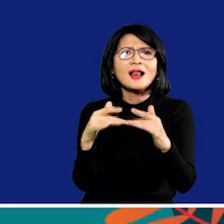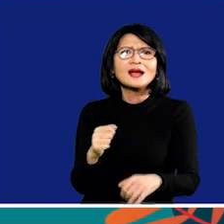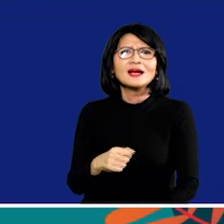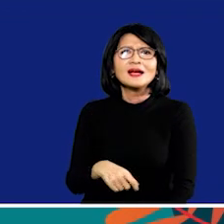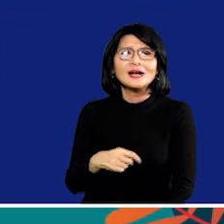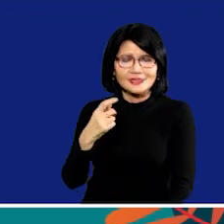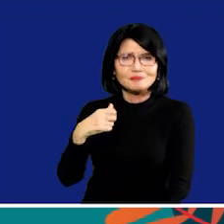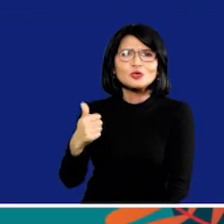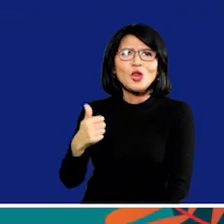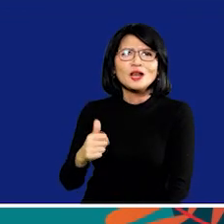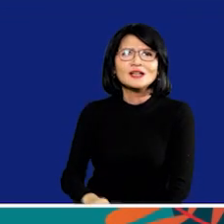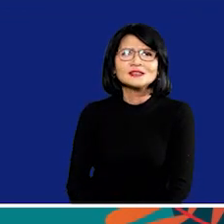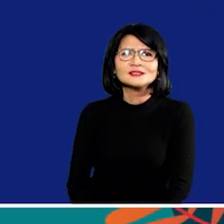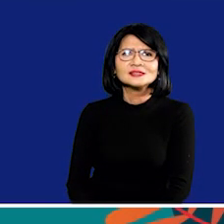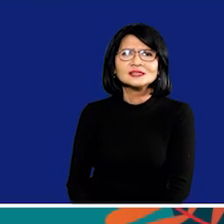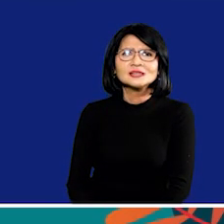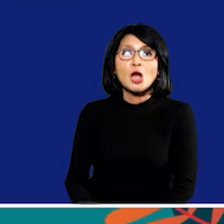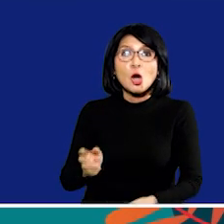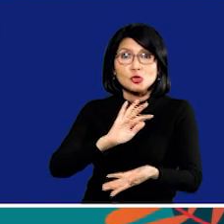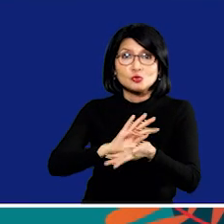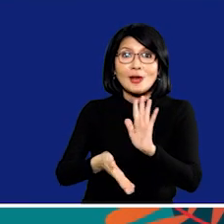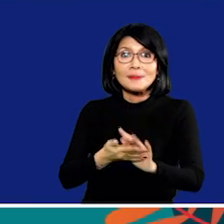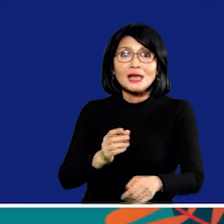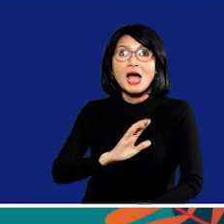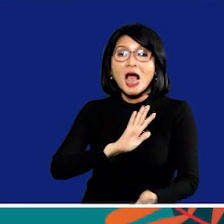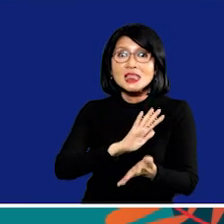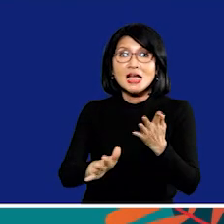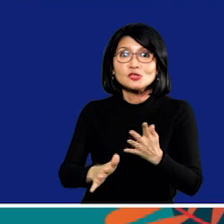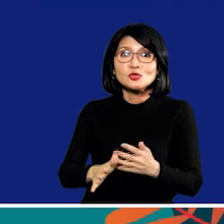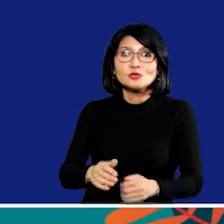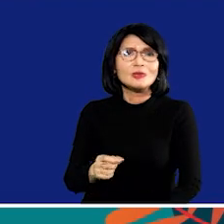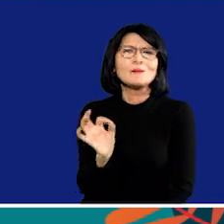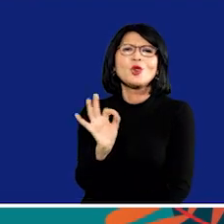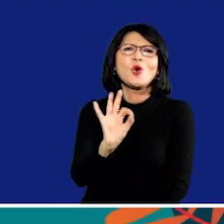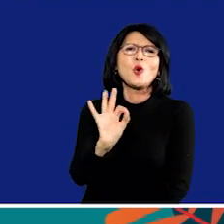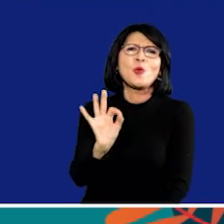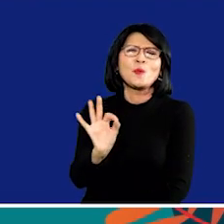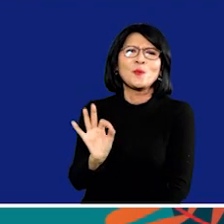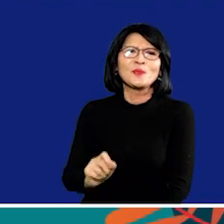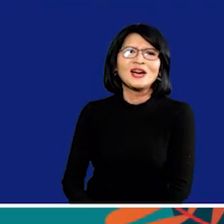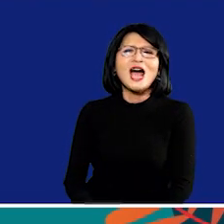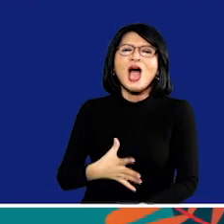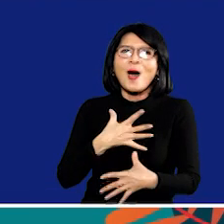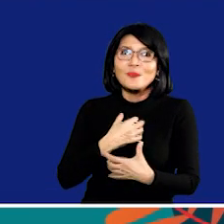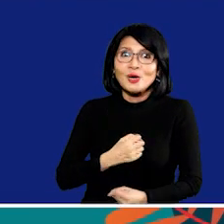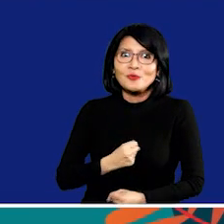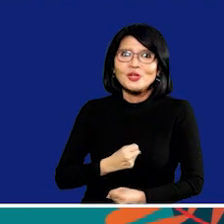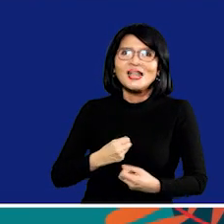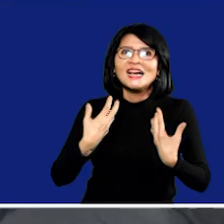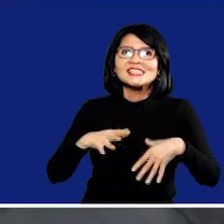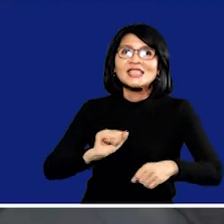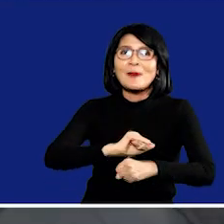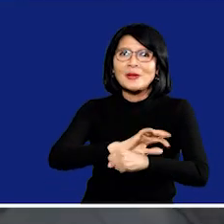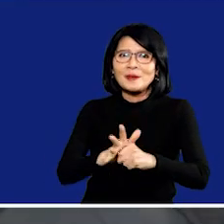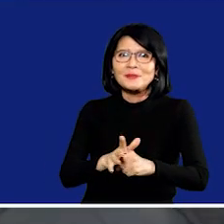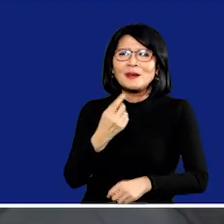ya? Iya, Pak. Ria udah pernah lihat langsungnya belum? Belum, Pak. Nah, mudah-mudahan setelah